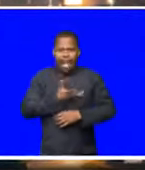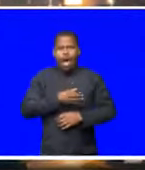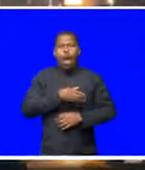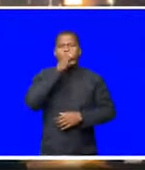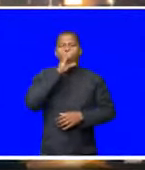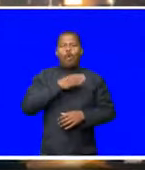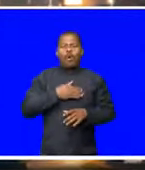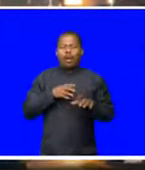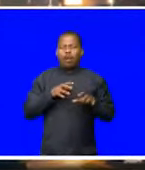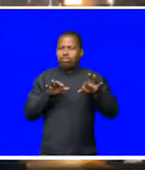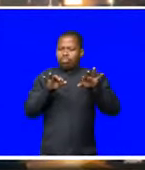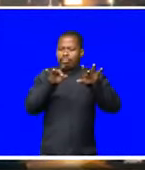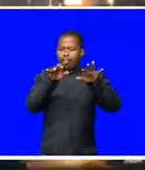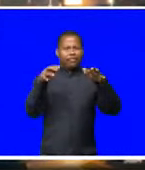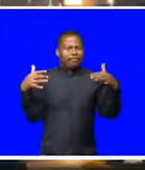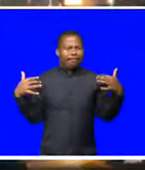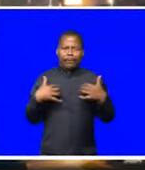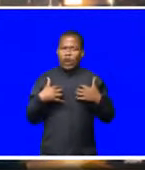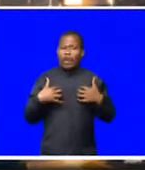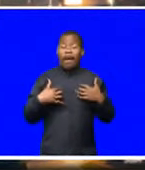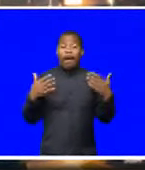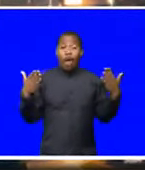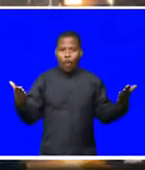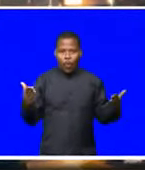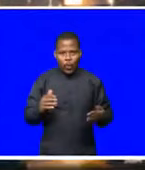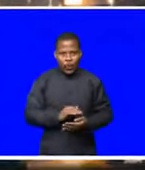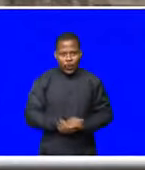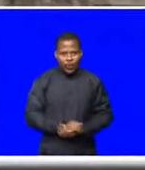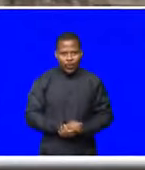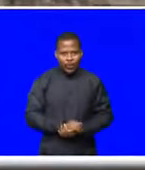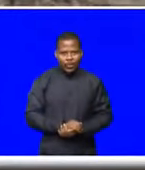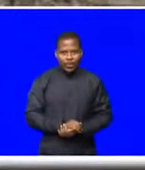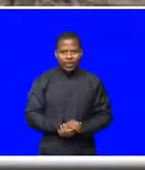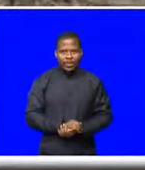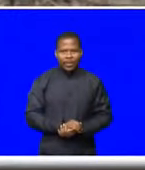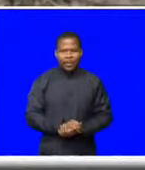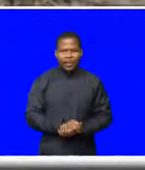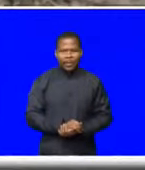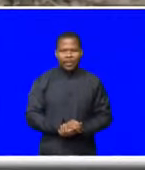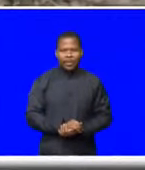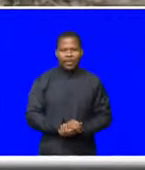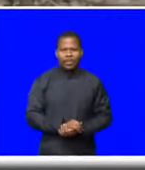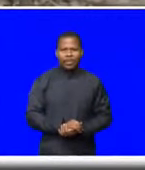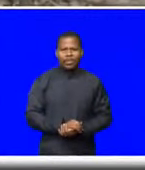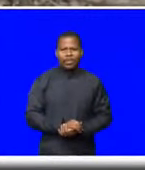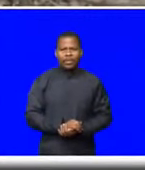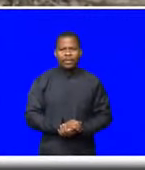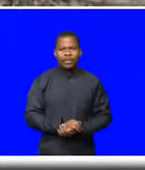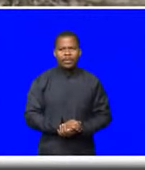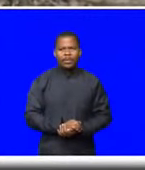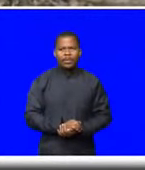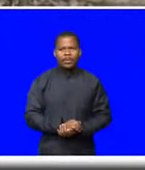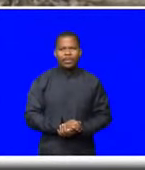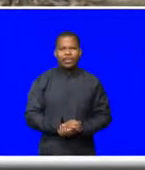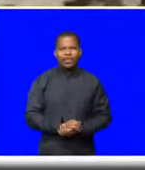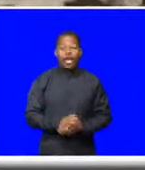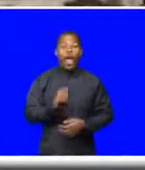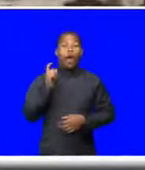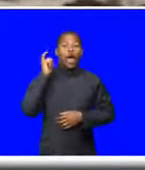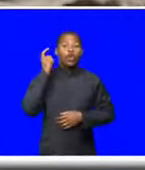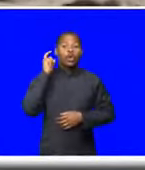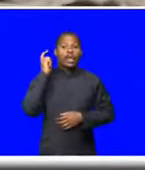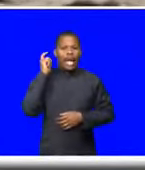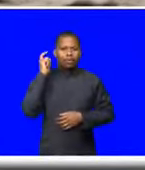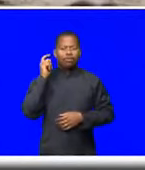lamane nemashumi lamane nabathathu 443. Ngekusho kwalomunye wetiphathimandla esifundzeni sakwaZulu